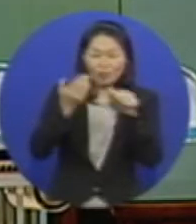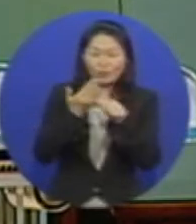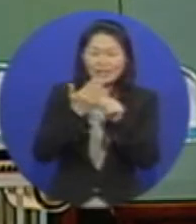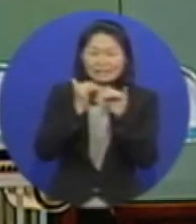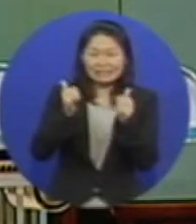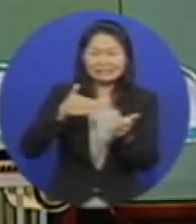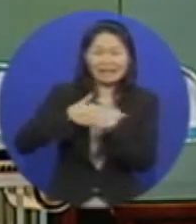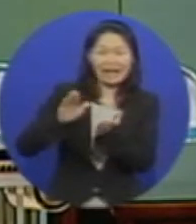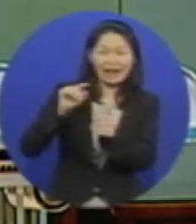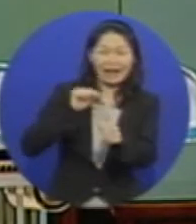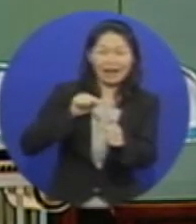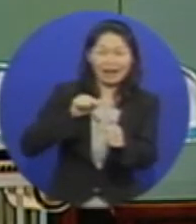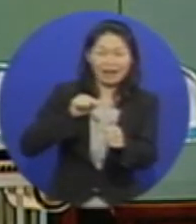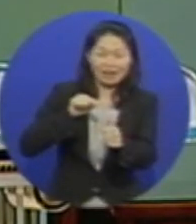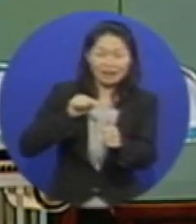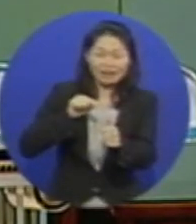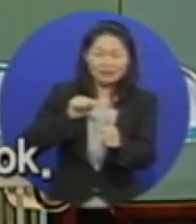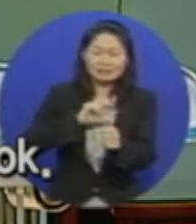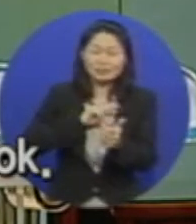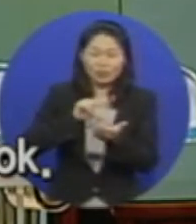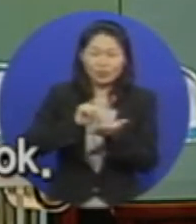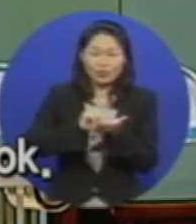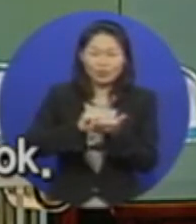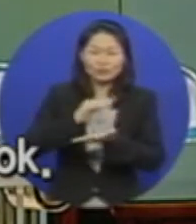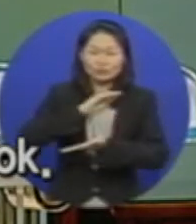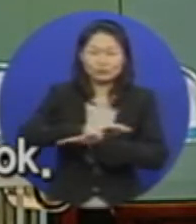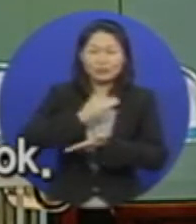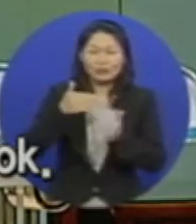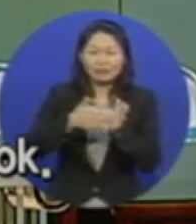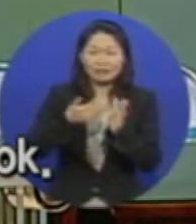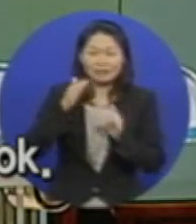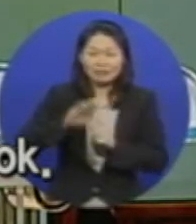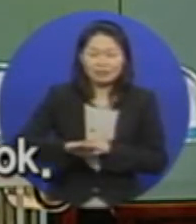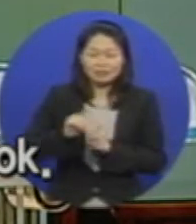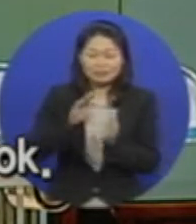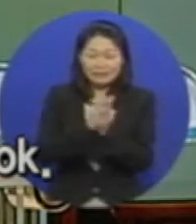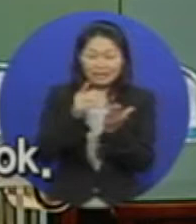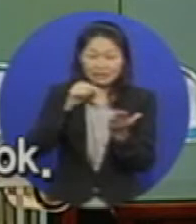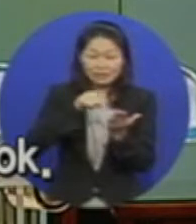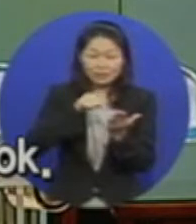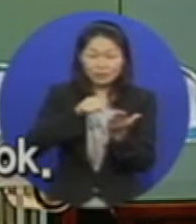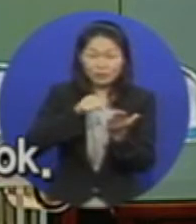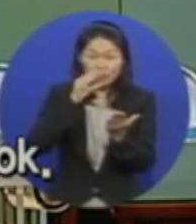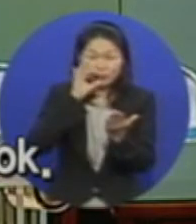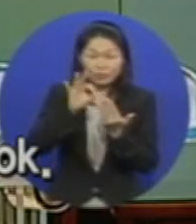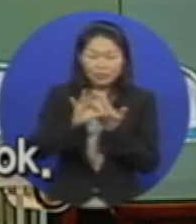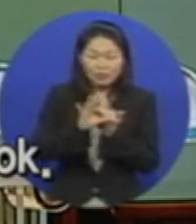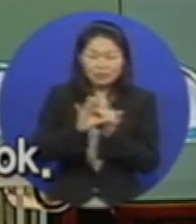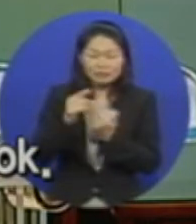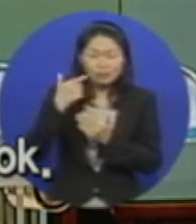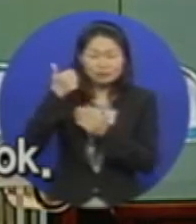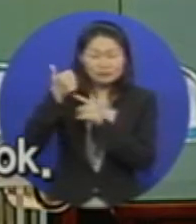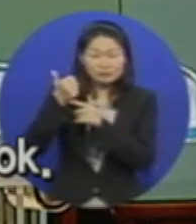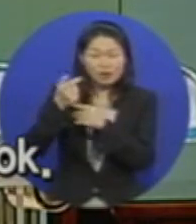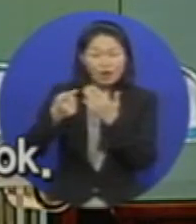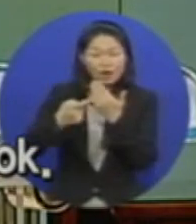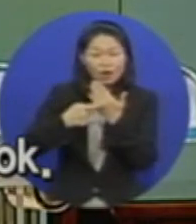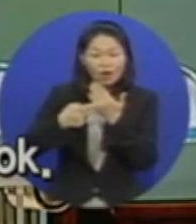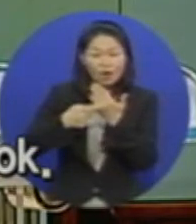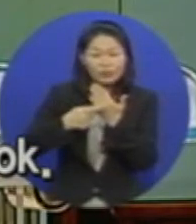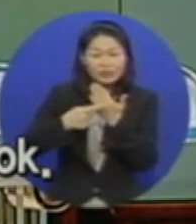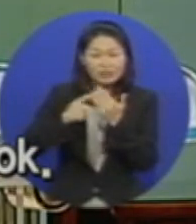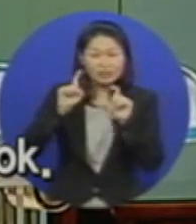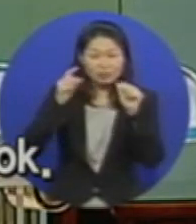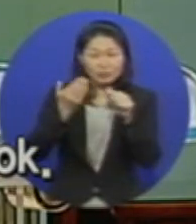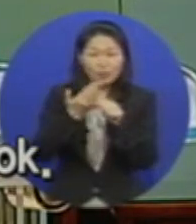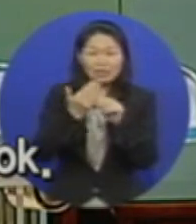그럼 제목을 붙이지 않았어요 4 그 책 속에서 유진 피터슨 목사님이 이 껍데기 목회자가